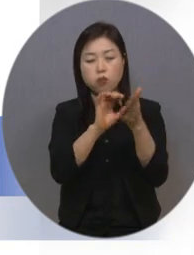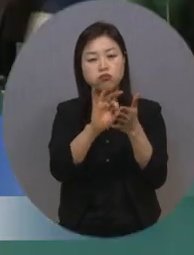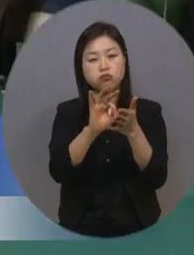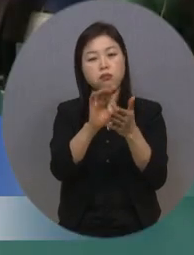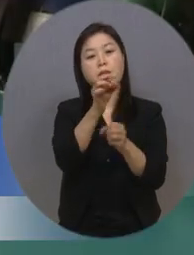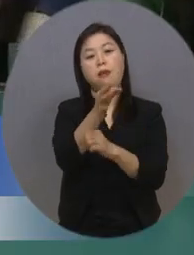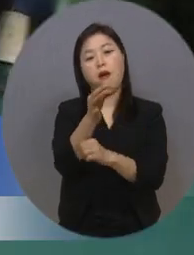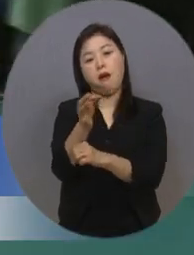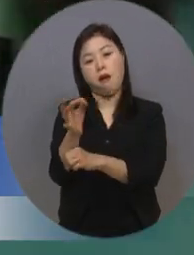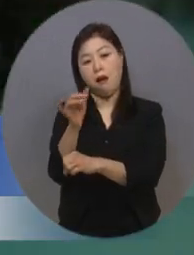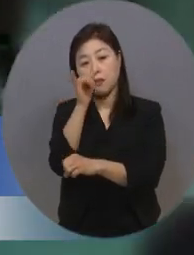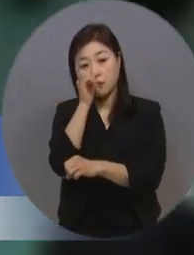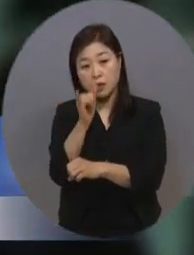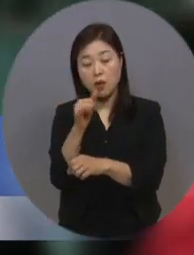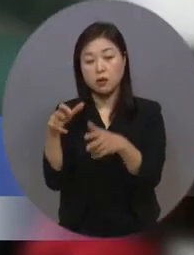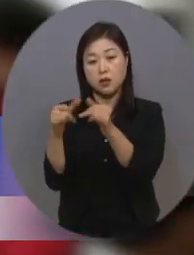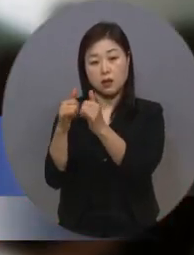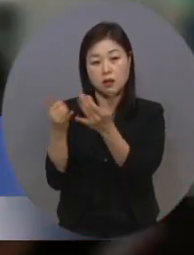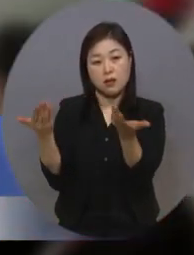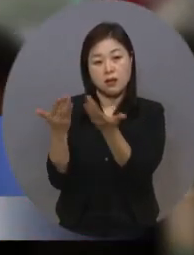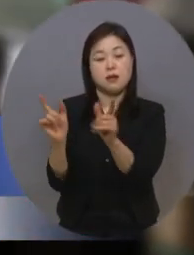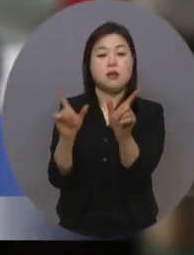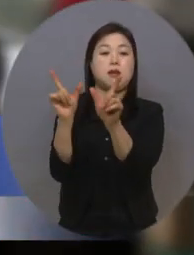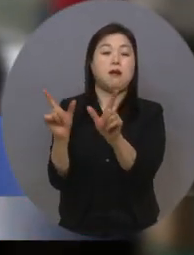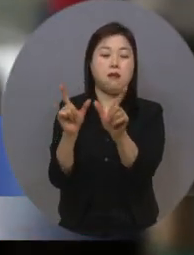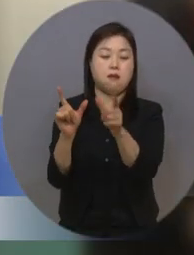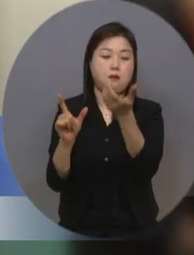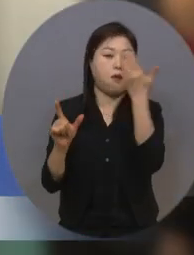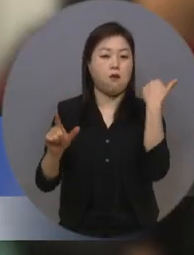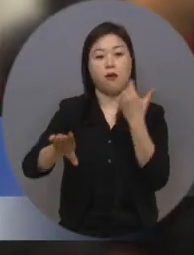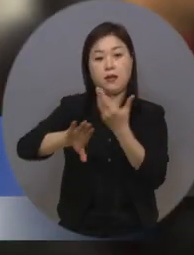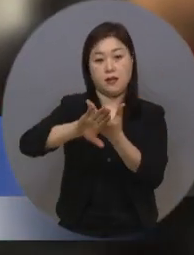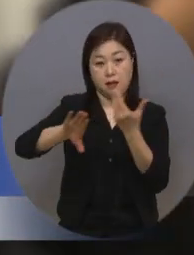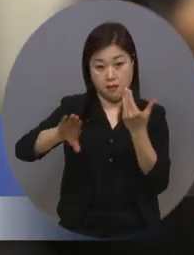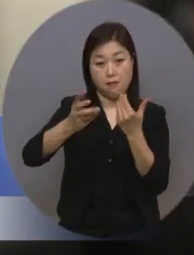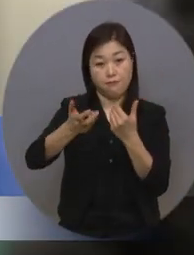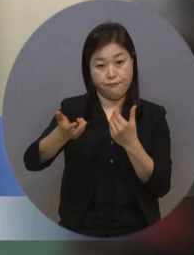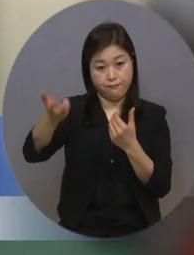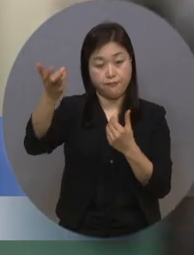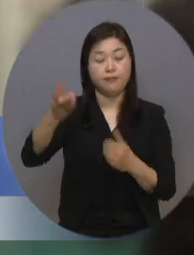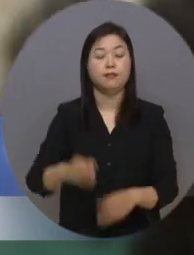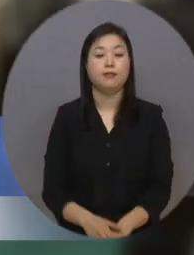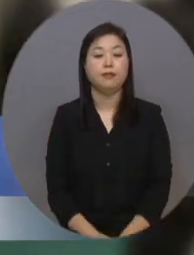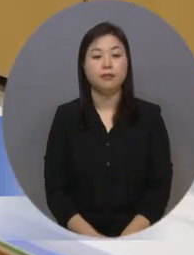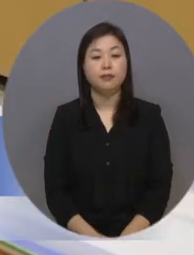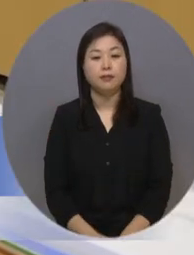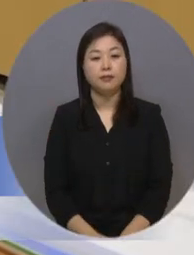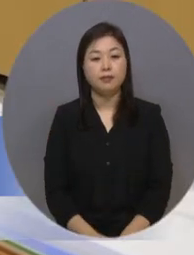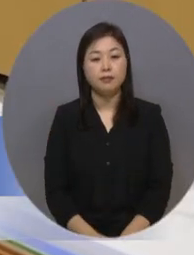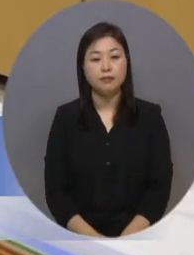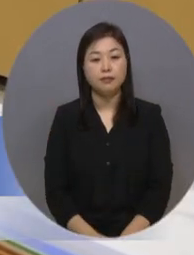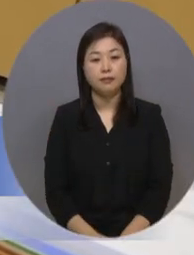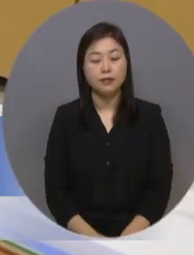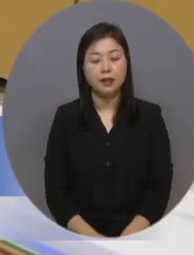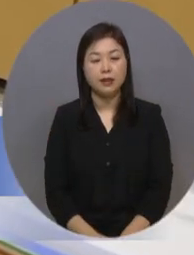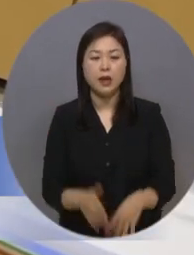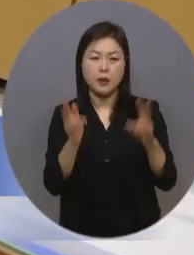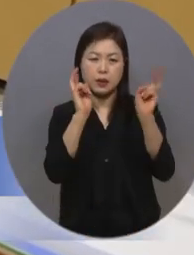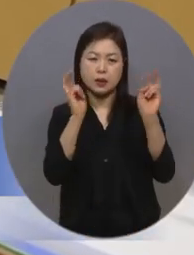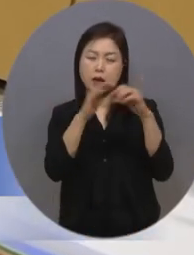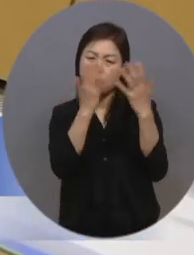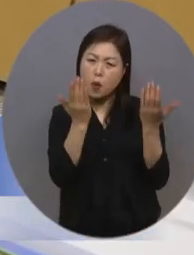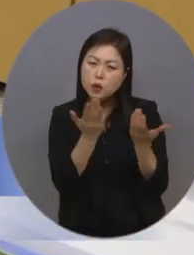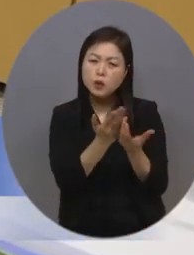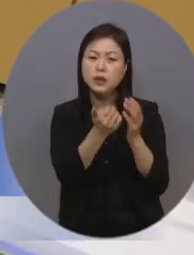상용화되면서 장애인 근로자들의 직업생활이 과거와는 사뭇 다른 양상을 보이기도 하는데요. 물론 모든